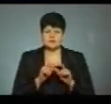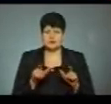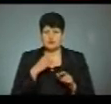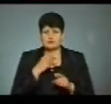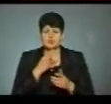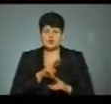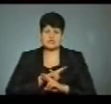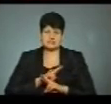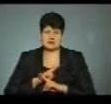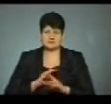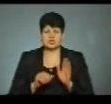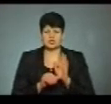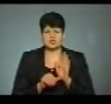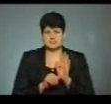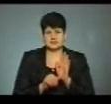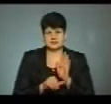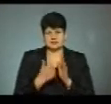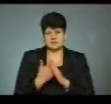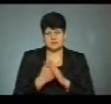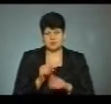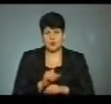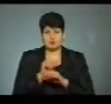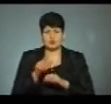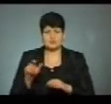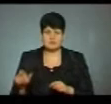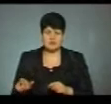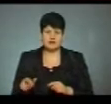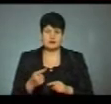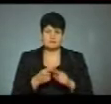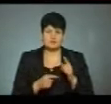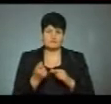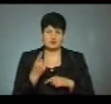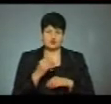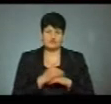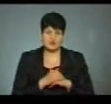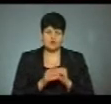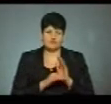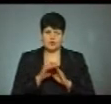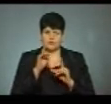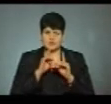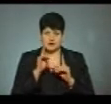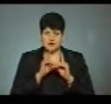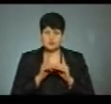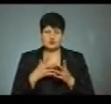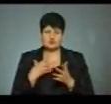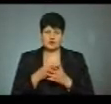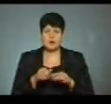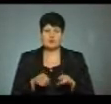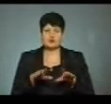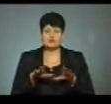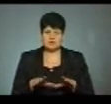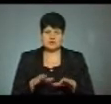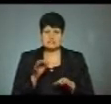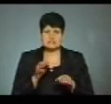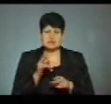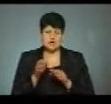загибель щонайменше 6 десятків протестувальників. І опів на 11-ту вечора у Верховній Раді парламентарі своєю постановою